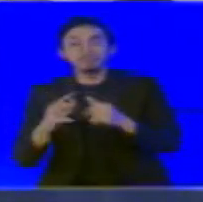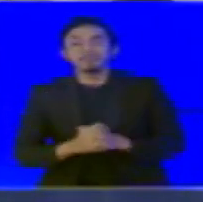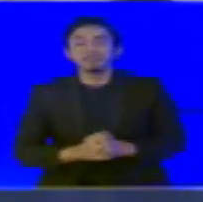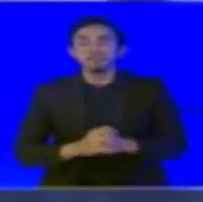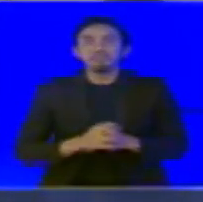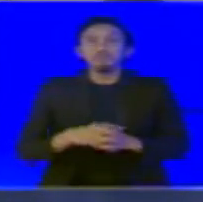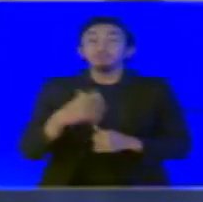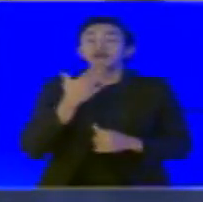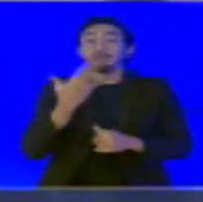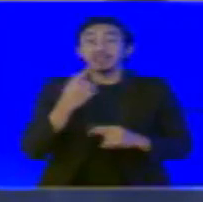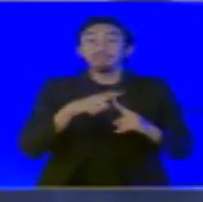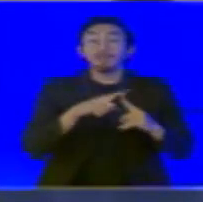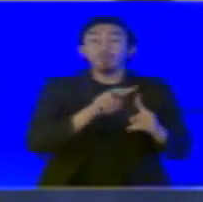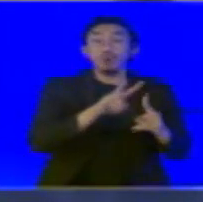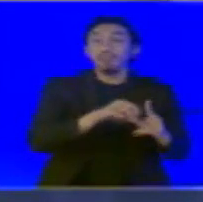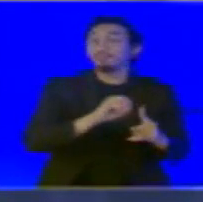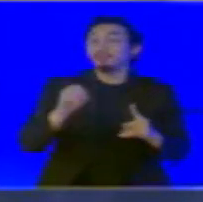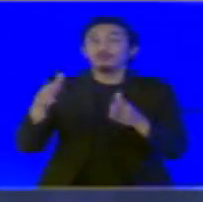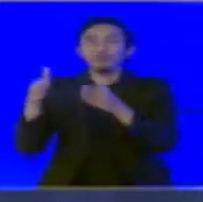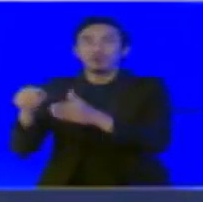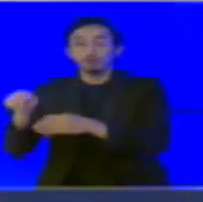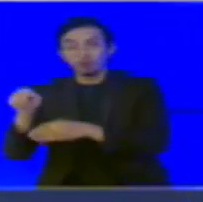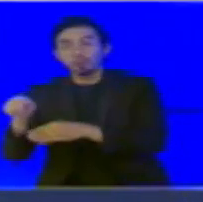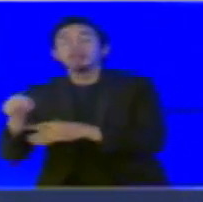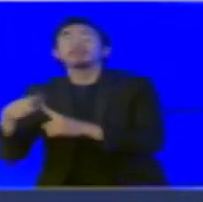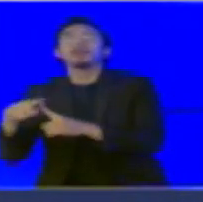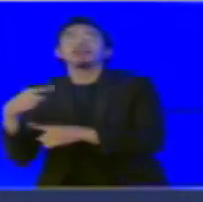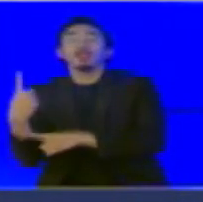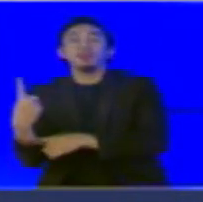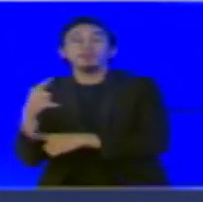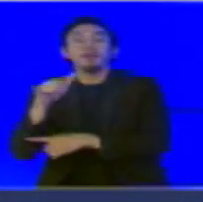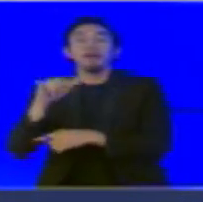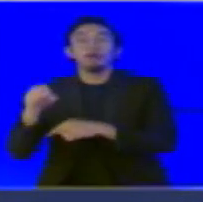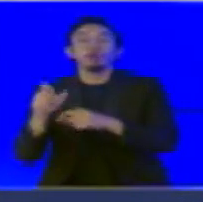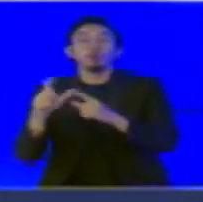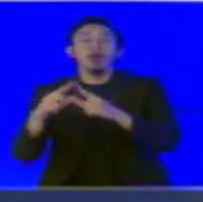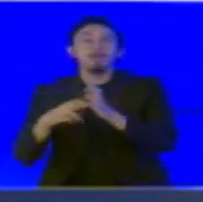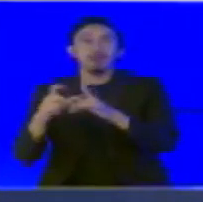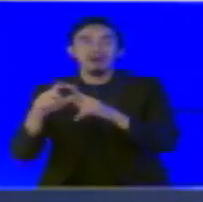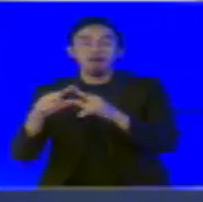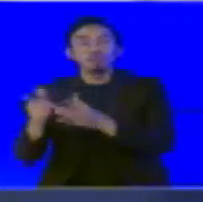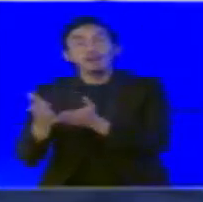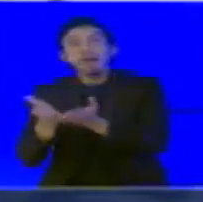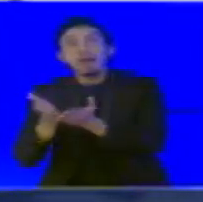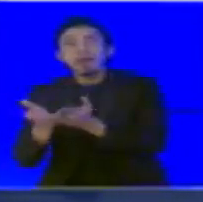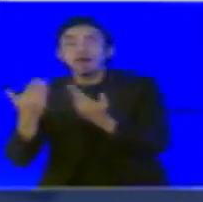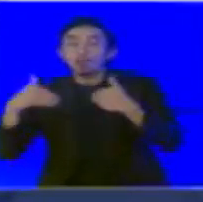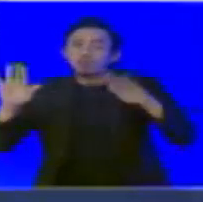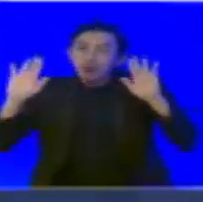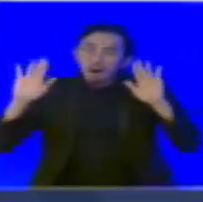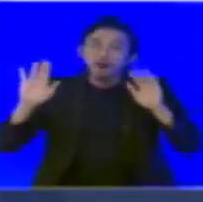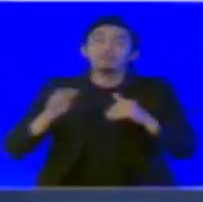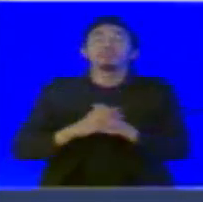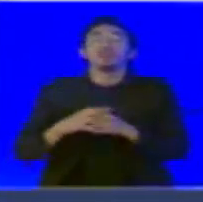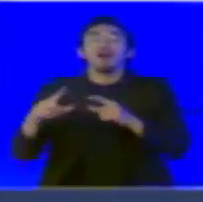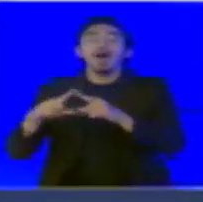2 kini dipindah dan difokuskan di Terminal 1 Bandara Juanda. Termasuk layanan maskapai Garuda Indonesia dan Air Asia yang kini pindah